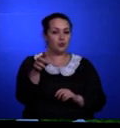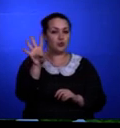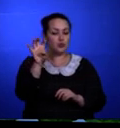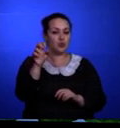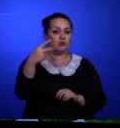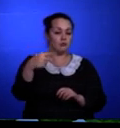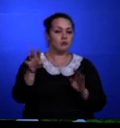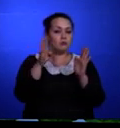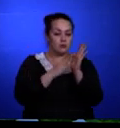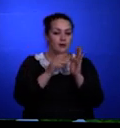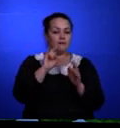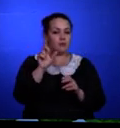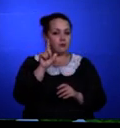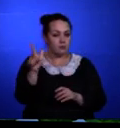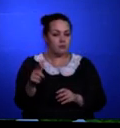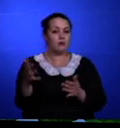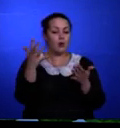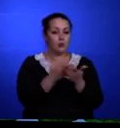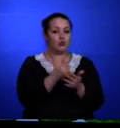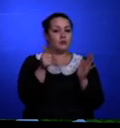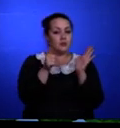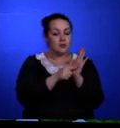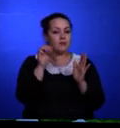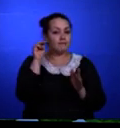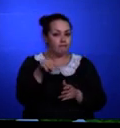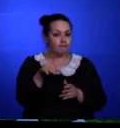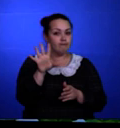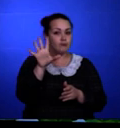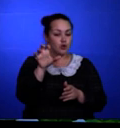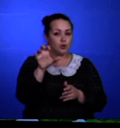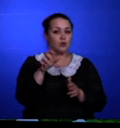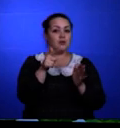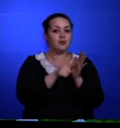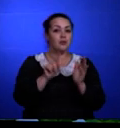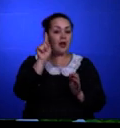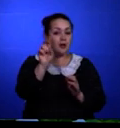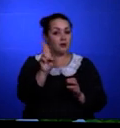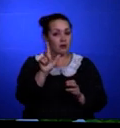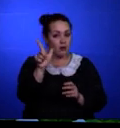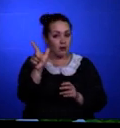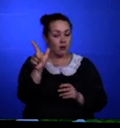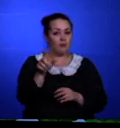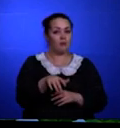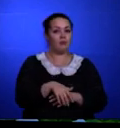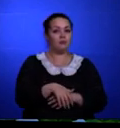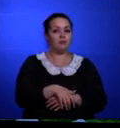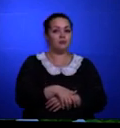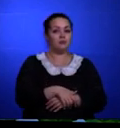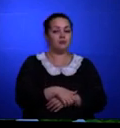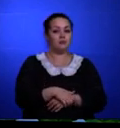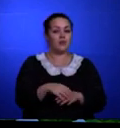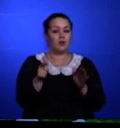429 килограмм мы получаем 7570 один килограмм семь